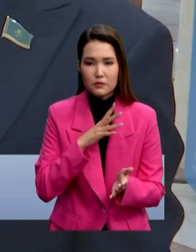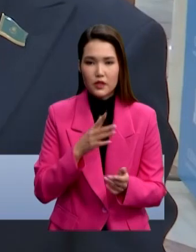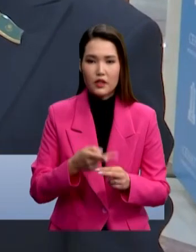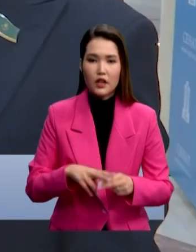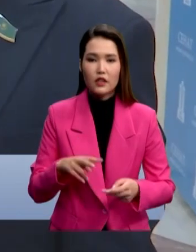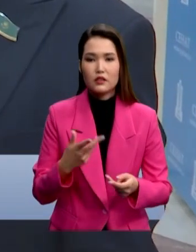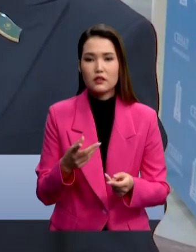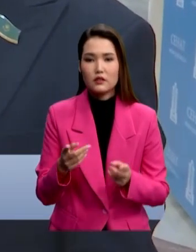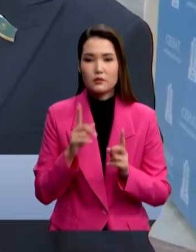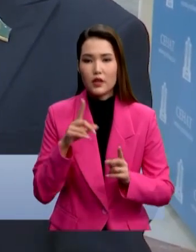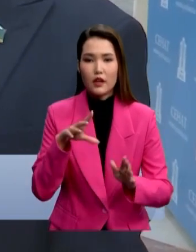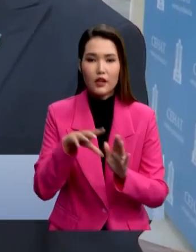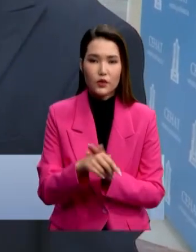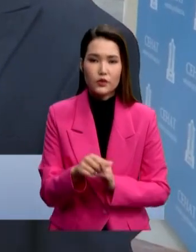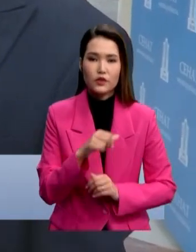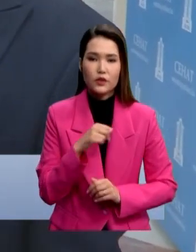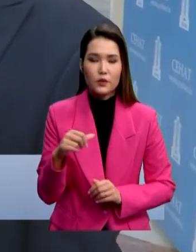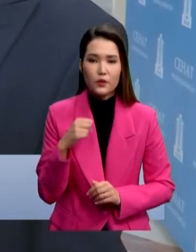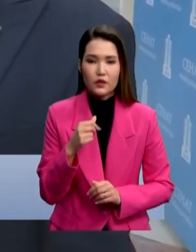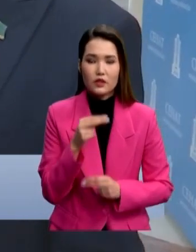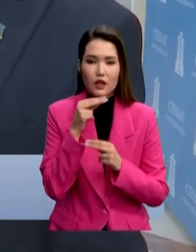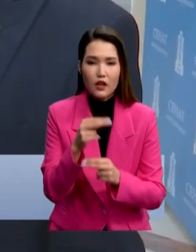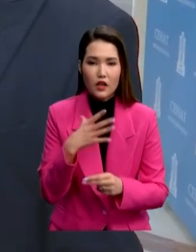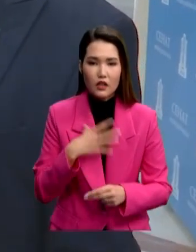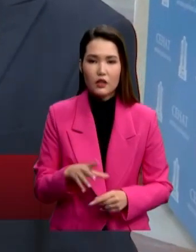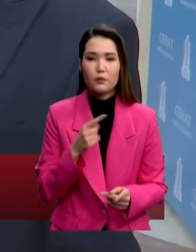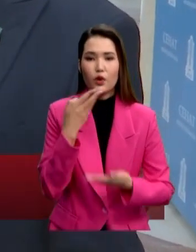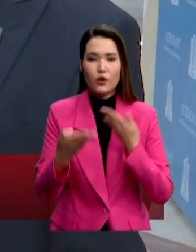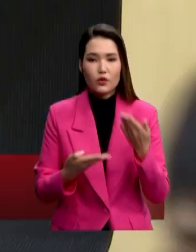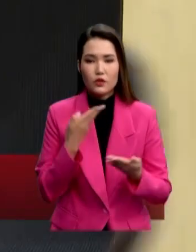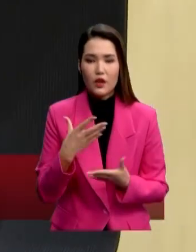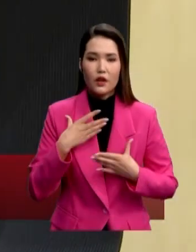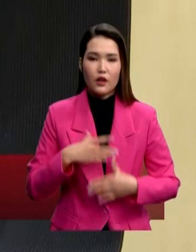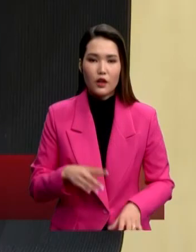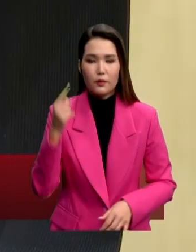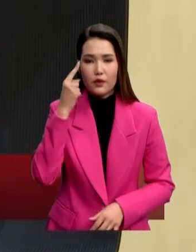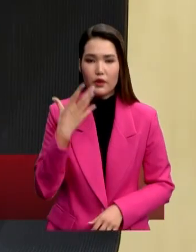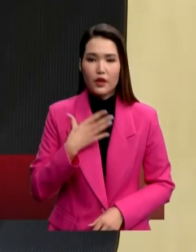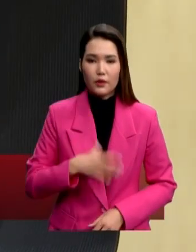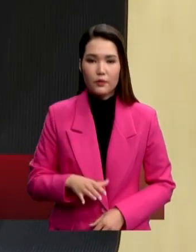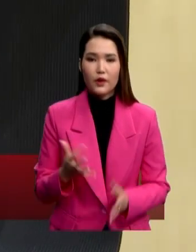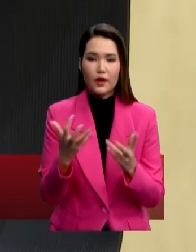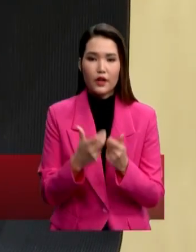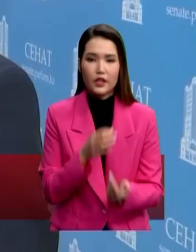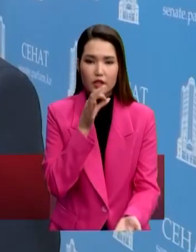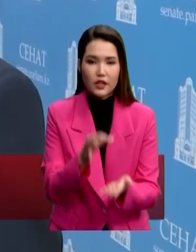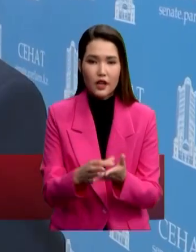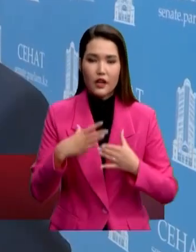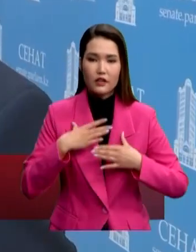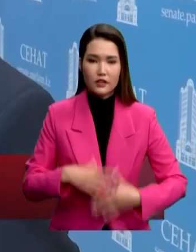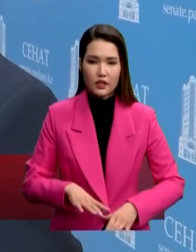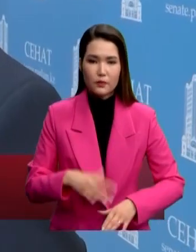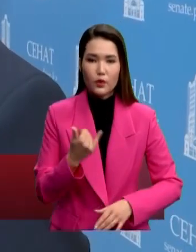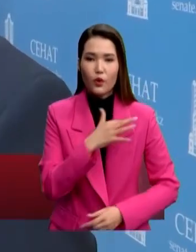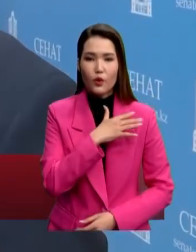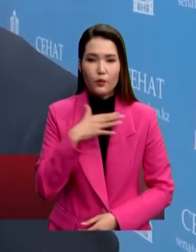уәкілетті органдар я өздерінің цифрын нақты білген жоқ, я не туралы сұрақ қойылған, оны білген жоқ, я мемлекет тілде оны жауап берген жоқ. Олар